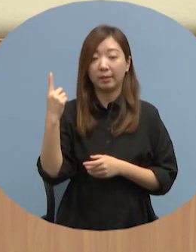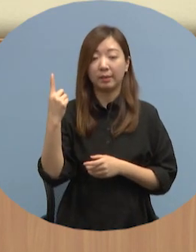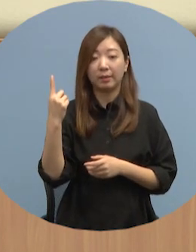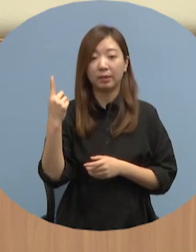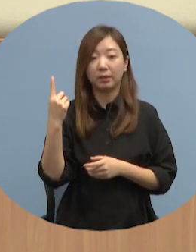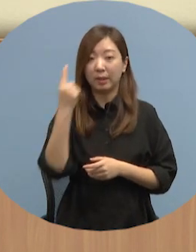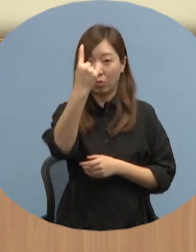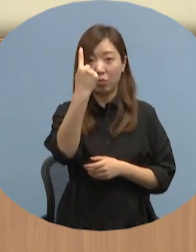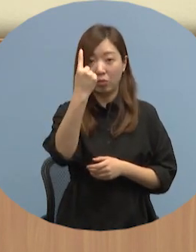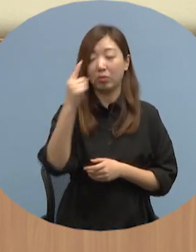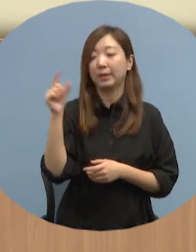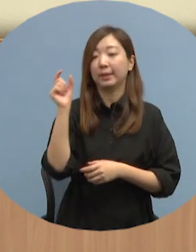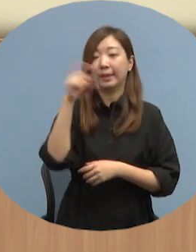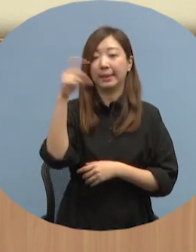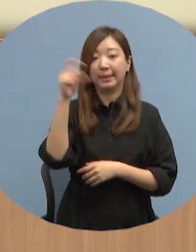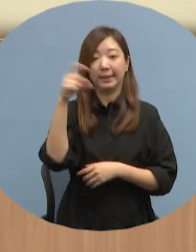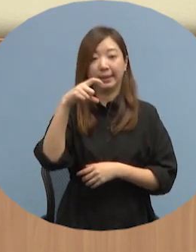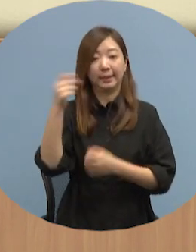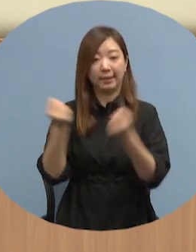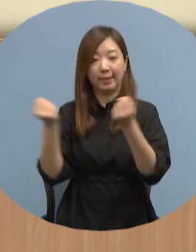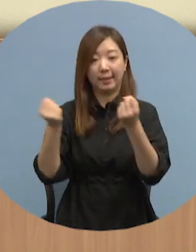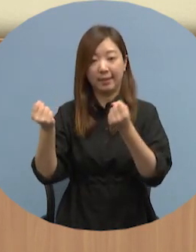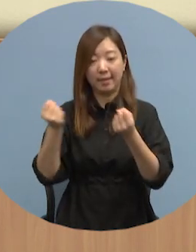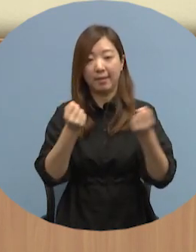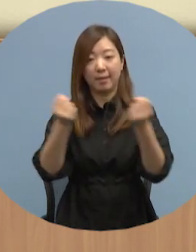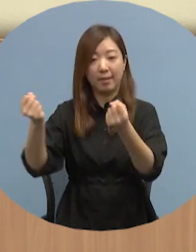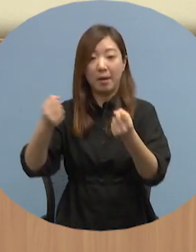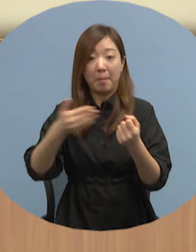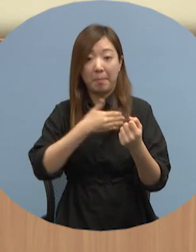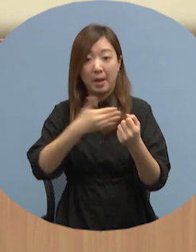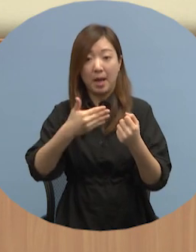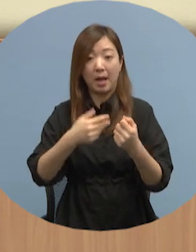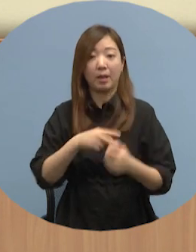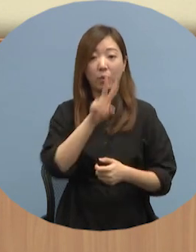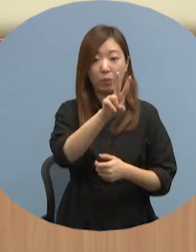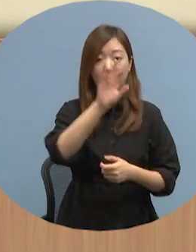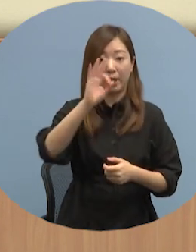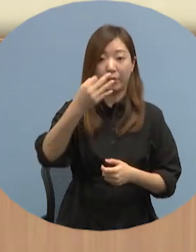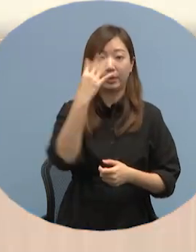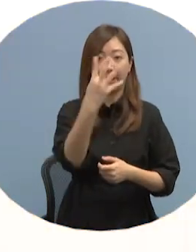一位是的士司機啦，那他的車牌是 VF4177 啦。